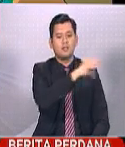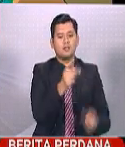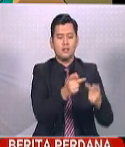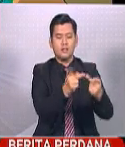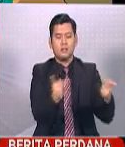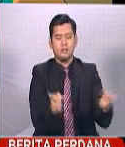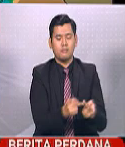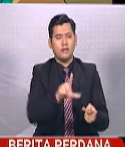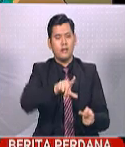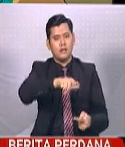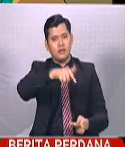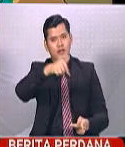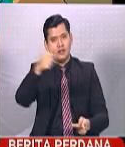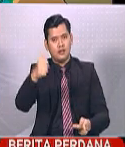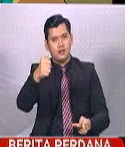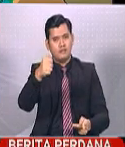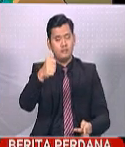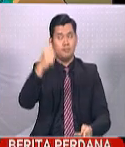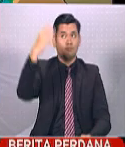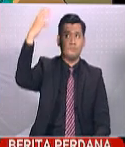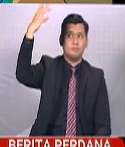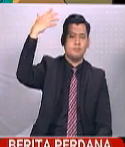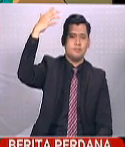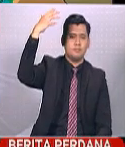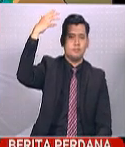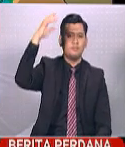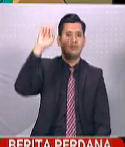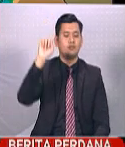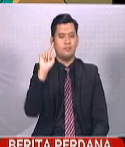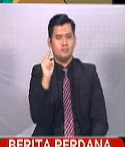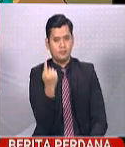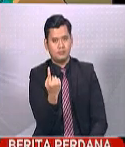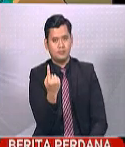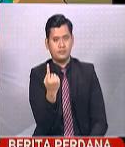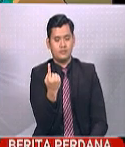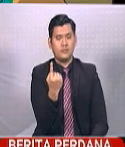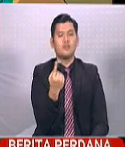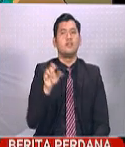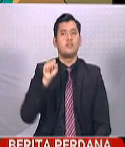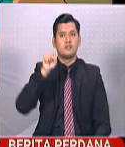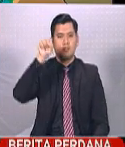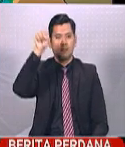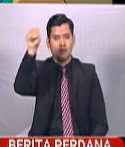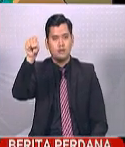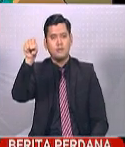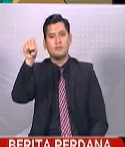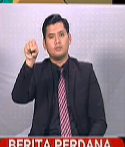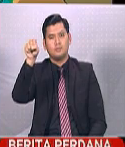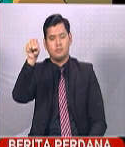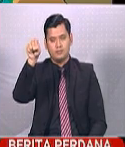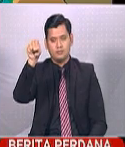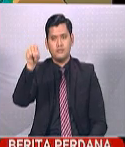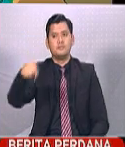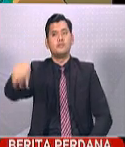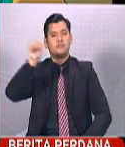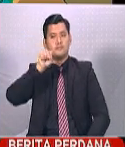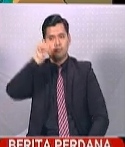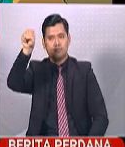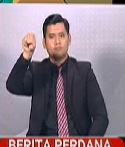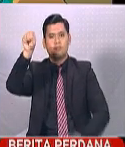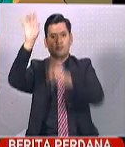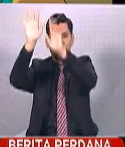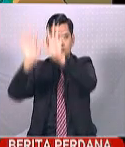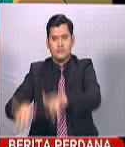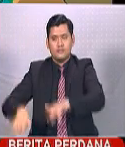mengalami cuaca yang cerah di kebanyakan tempat untuk negeri Sabah dan Serawak Pulau hujan turun di kebanyakan kawasan ke utamanya dari bahagian barat Sabah